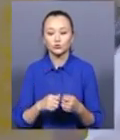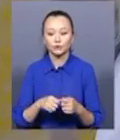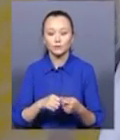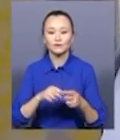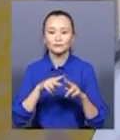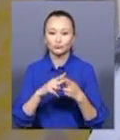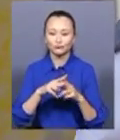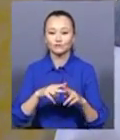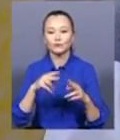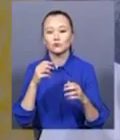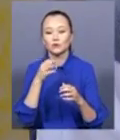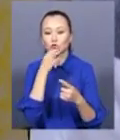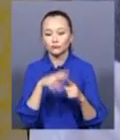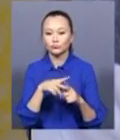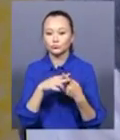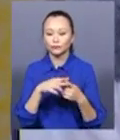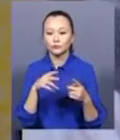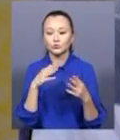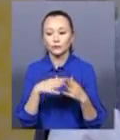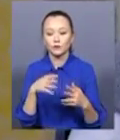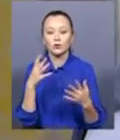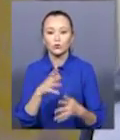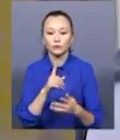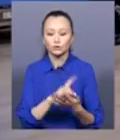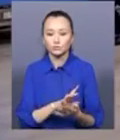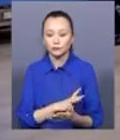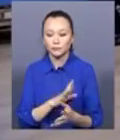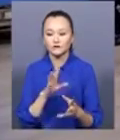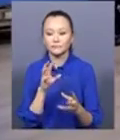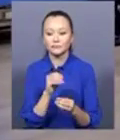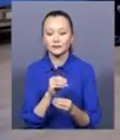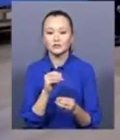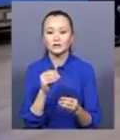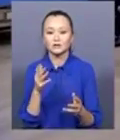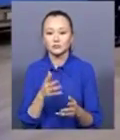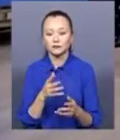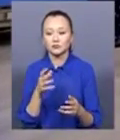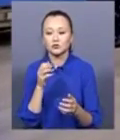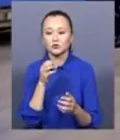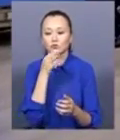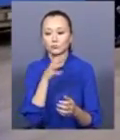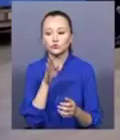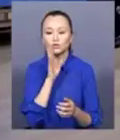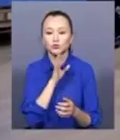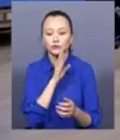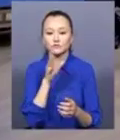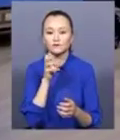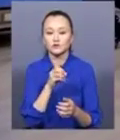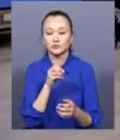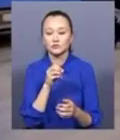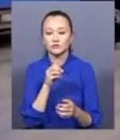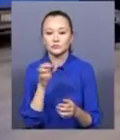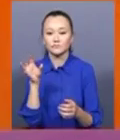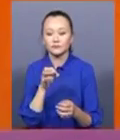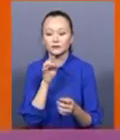абсолютно в каждом доме лежать в шкафу. Это, я Без знаю, проблем. Наверняка молоток, да, отвертка. Каждой женщине нужно иметь, и с чем